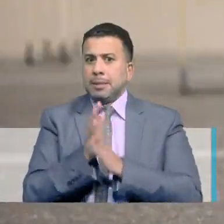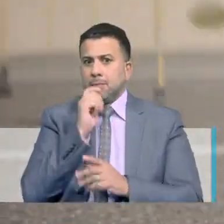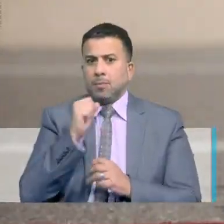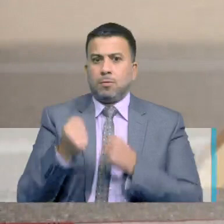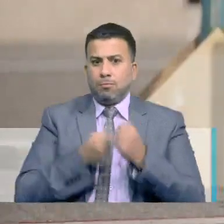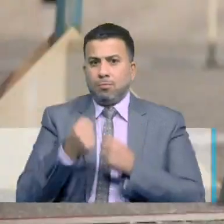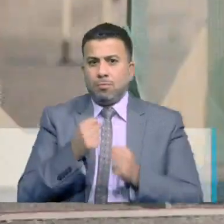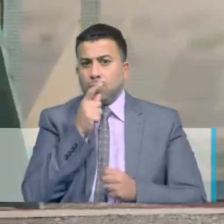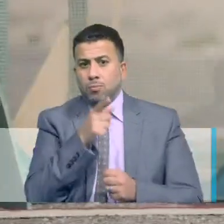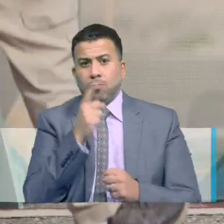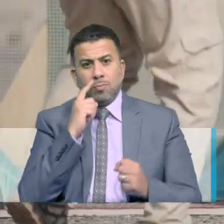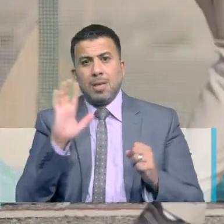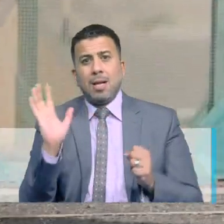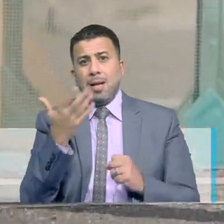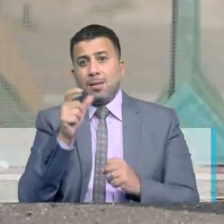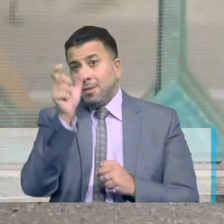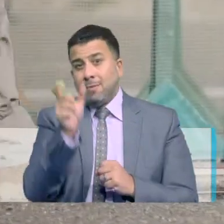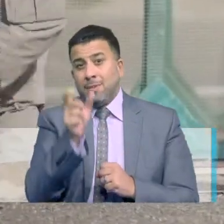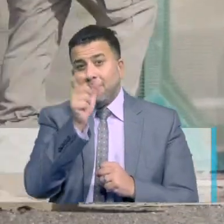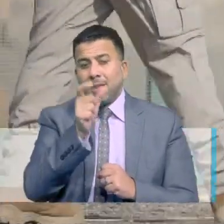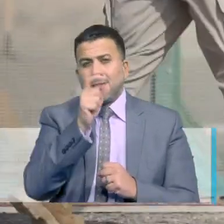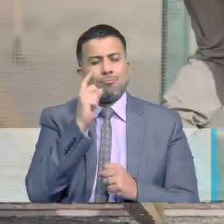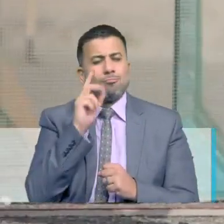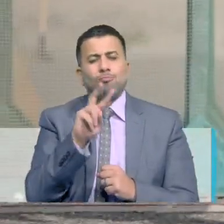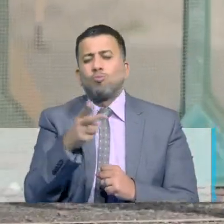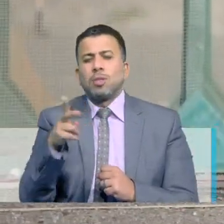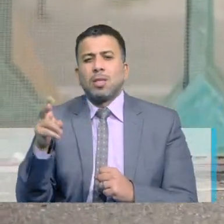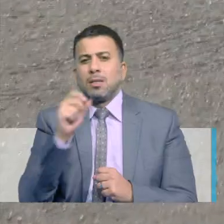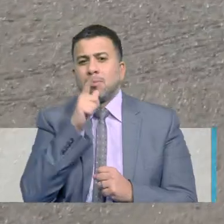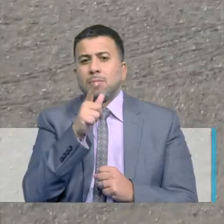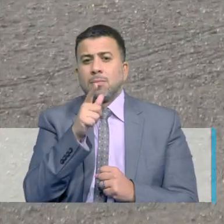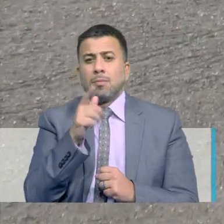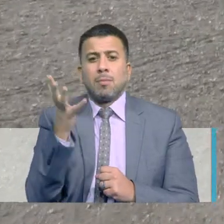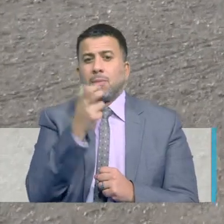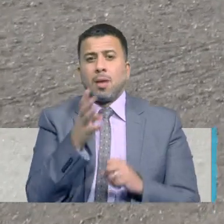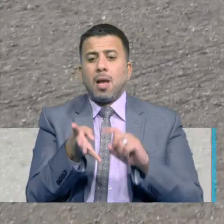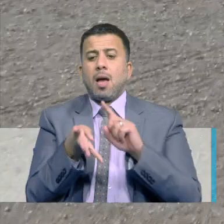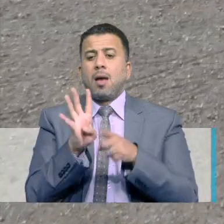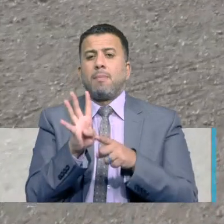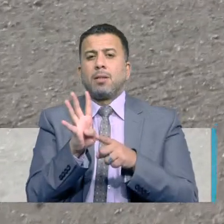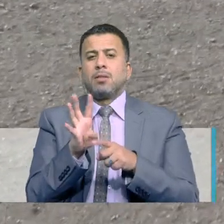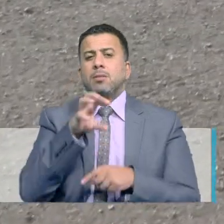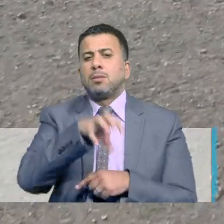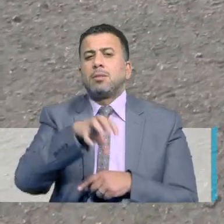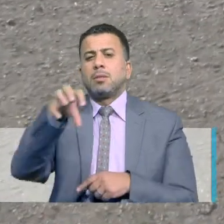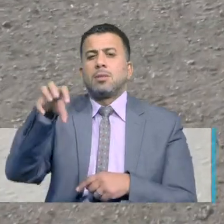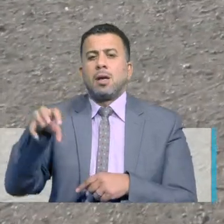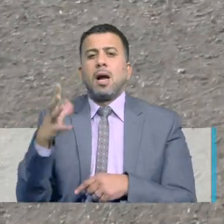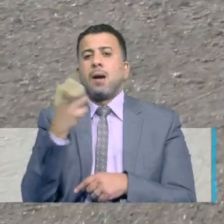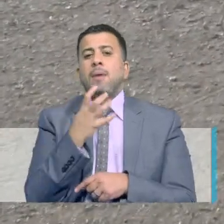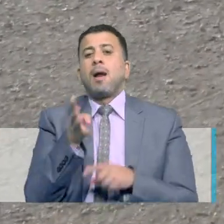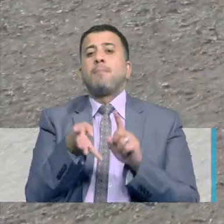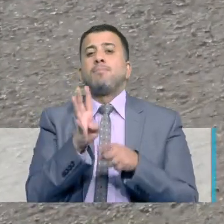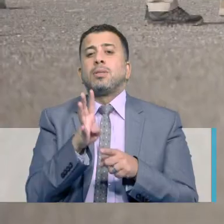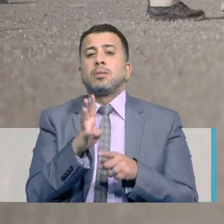الحركيه عند مواجهه الفرضيات المختلفه باجمالي اربعه عشره فرضيه قد تتطلب